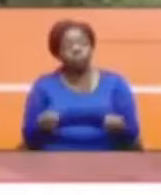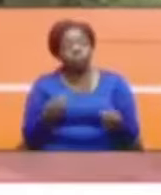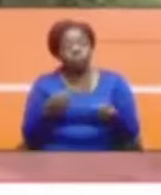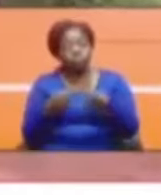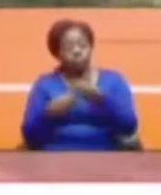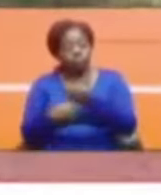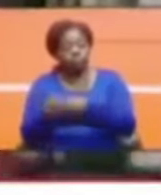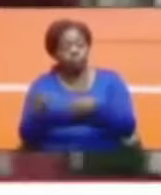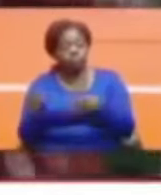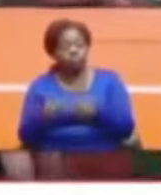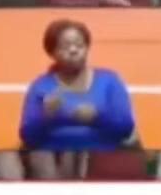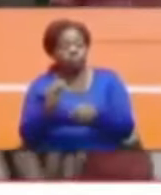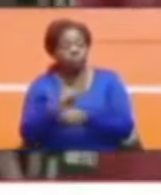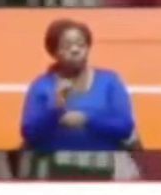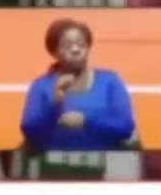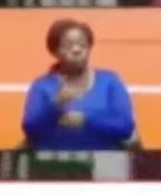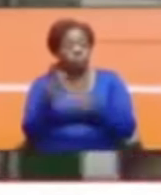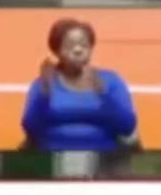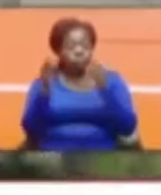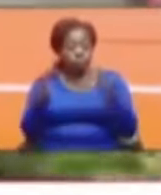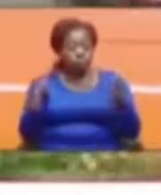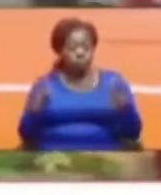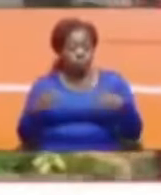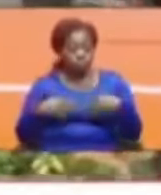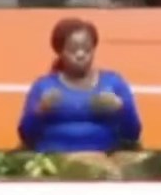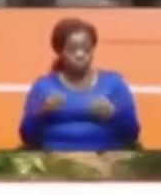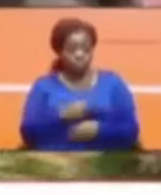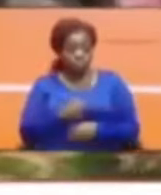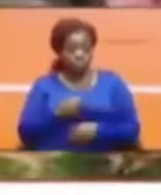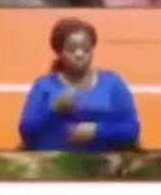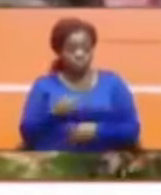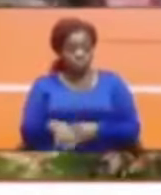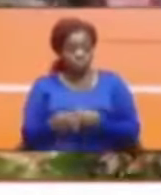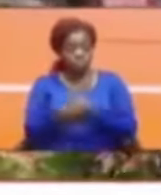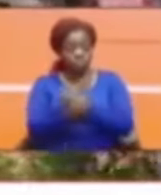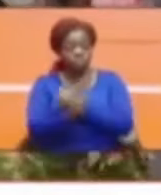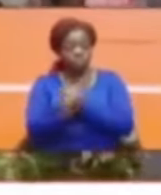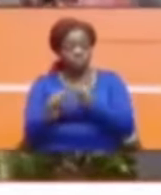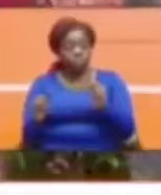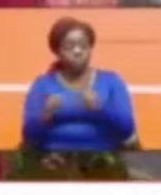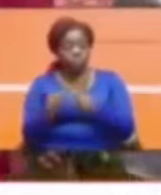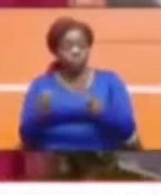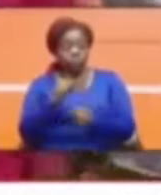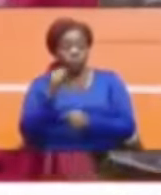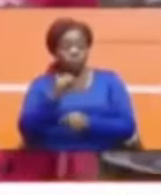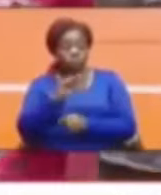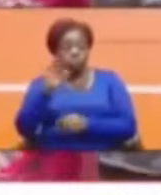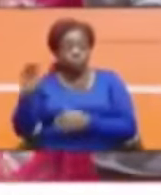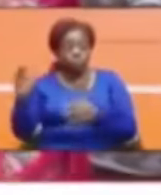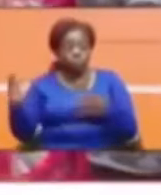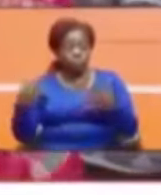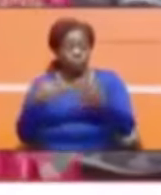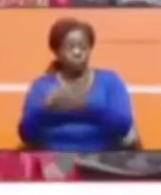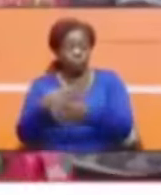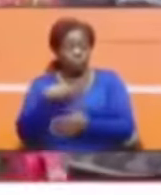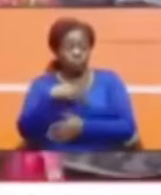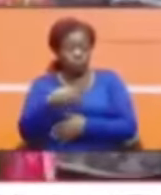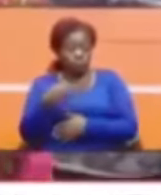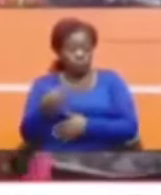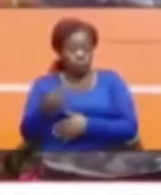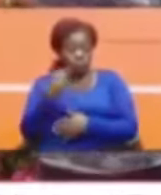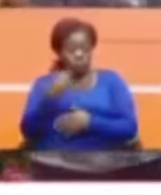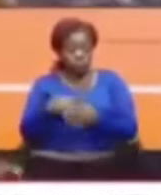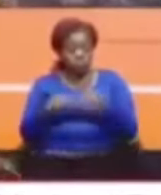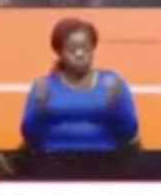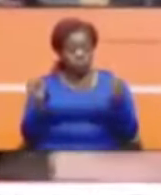kyebaatunze ajjakole ku bino. Omulamuzi akkiriza maama okweyimirirwa kyokka jjajja n'addizibwa mu kkomera ekitabudde ab'ekika nga bagamba